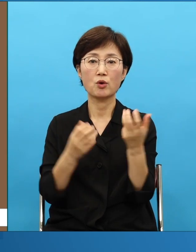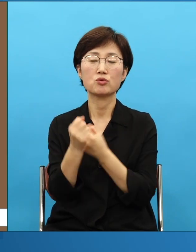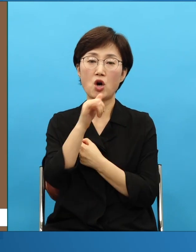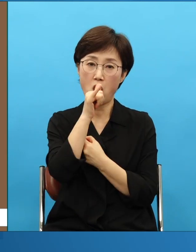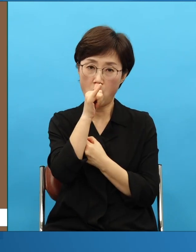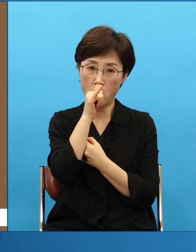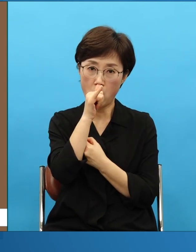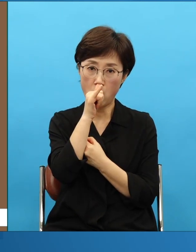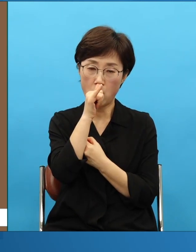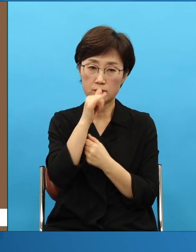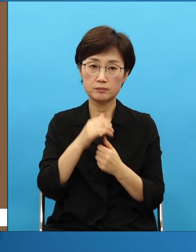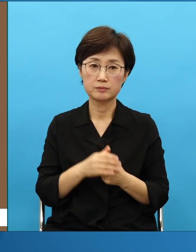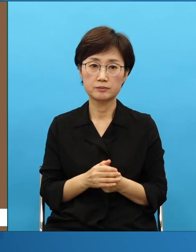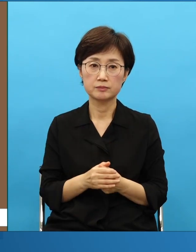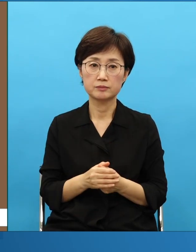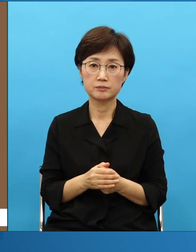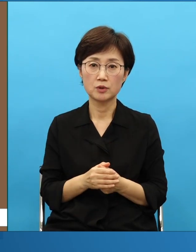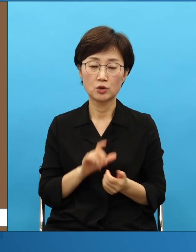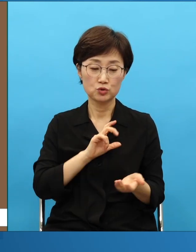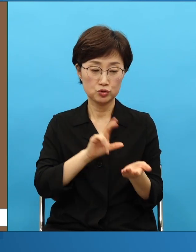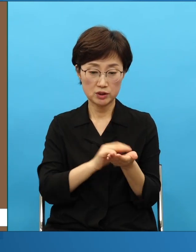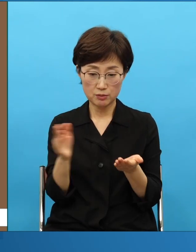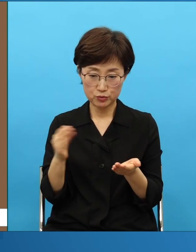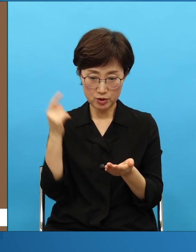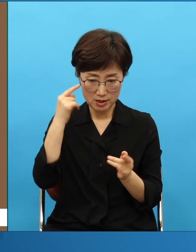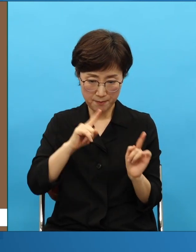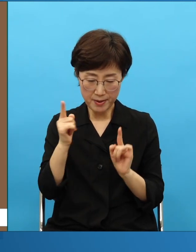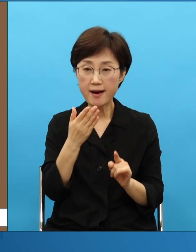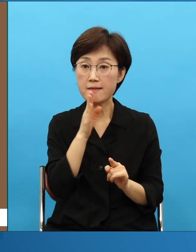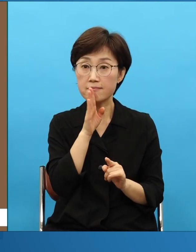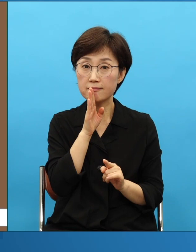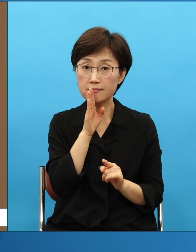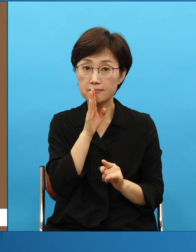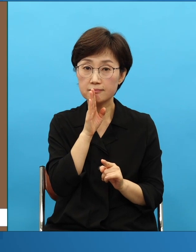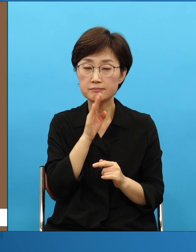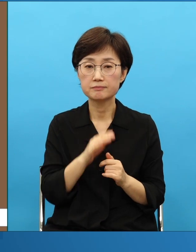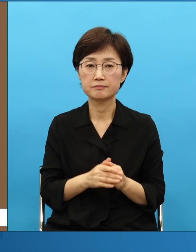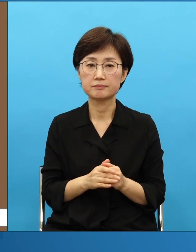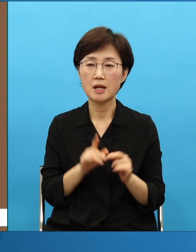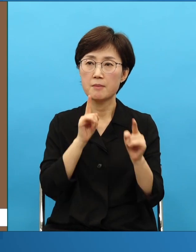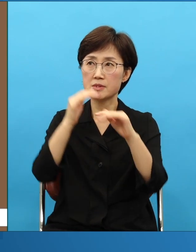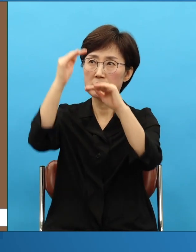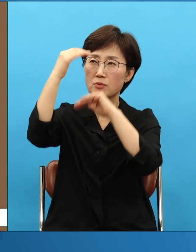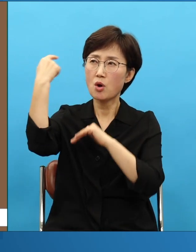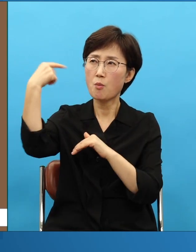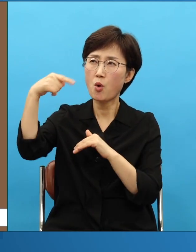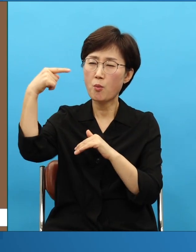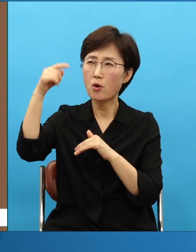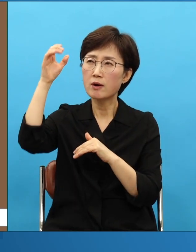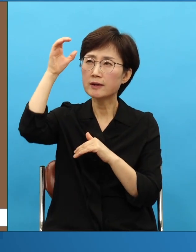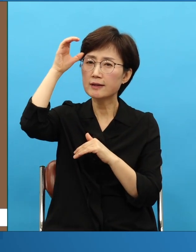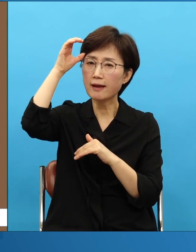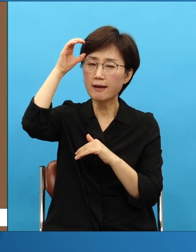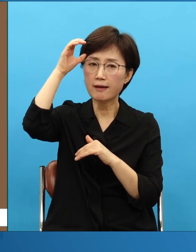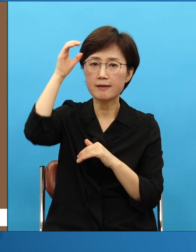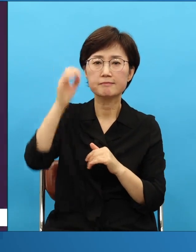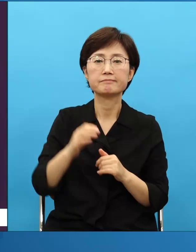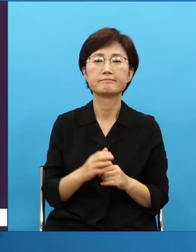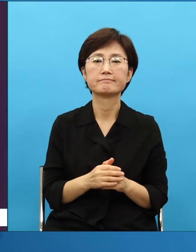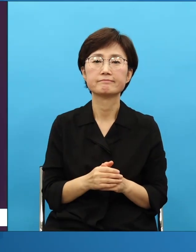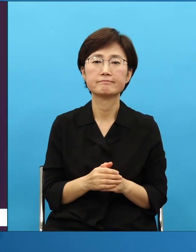수련. 주제부터 정신이 바짝 들지 않니? 어떤 메시지가 선포될까 너무너무